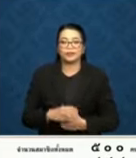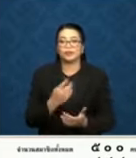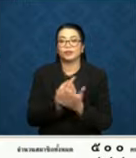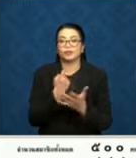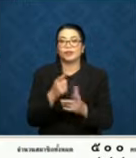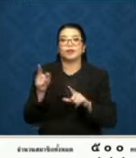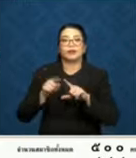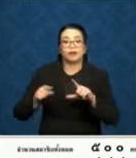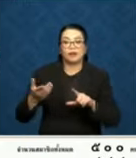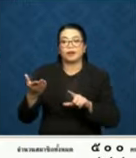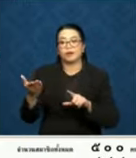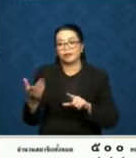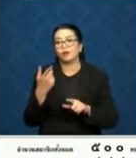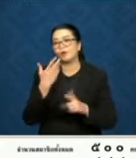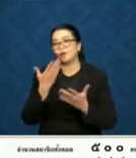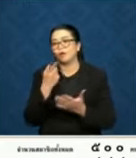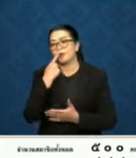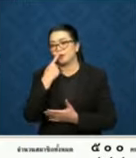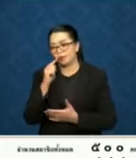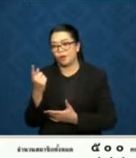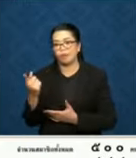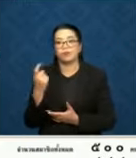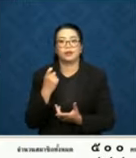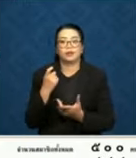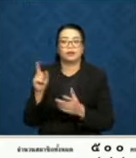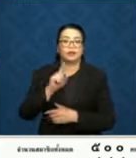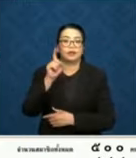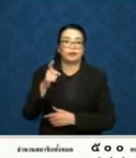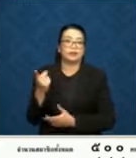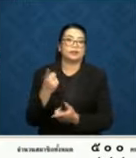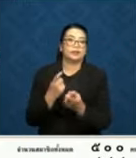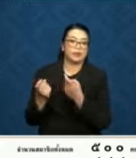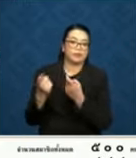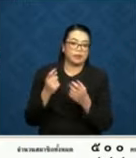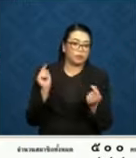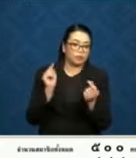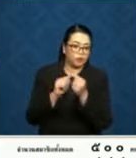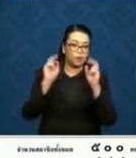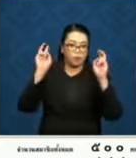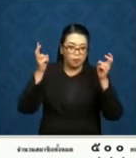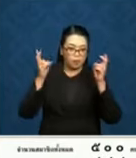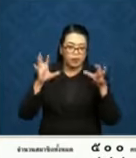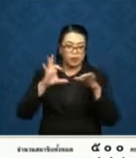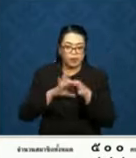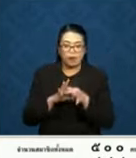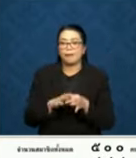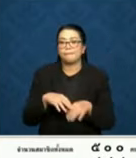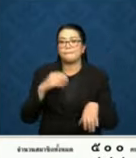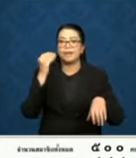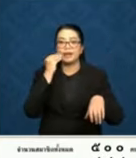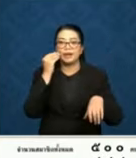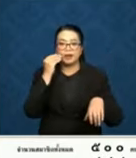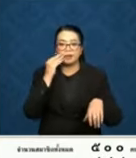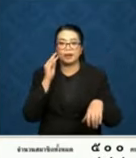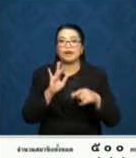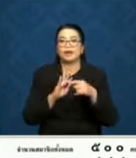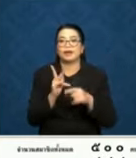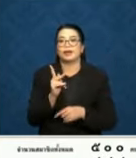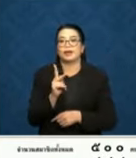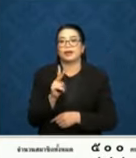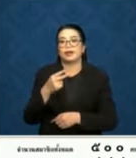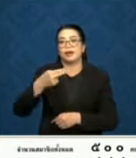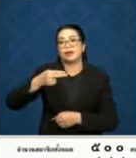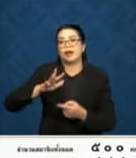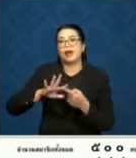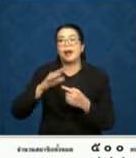of Swedishต้องขขบคณค